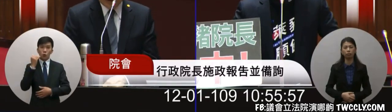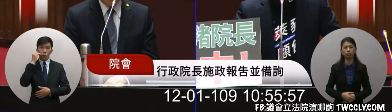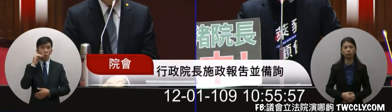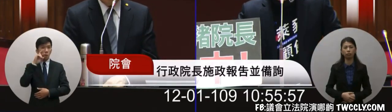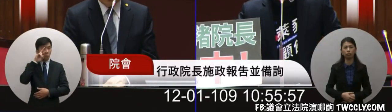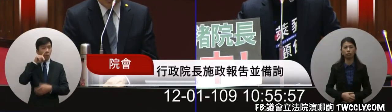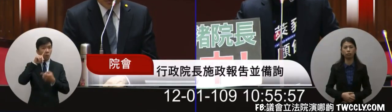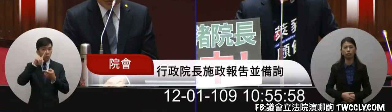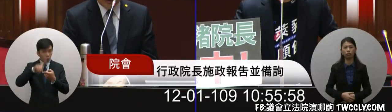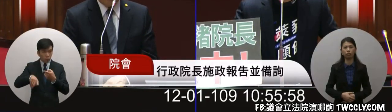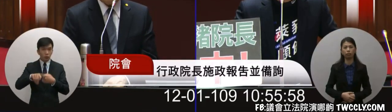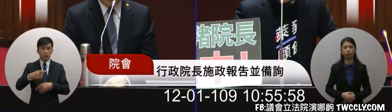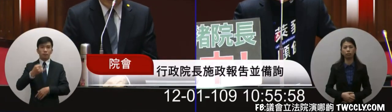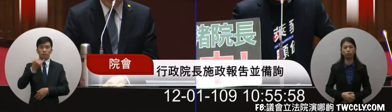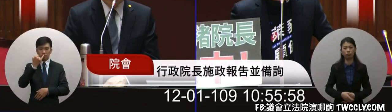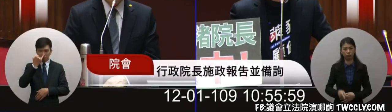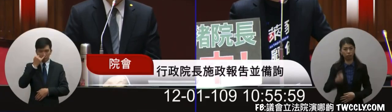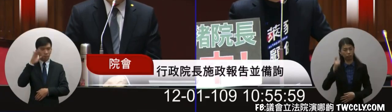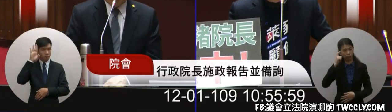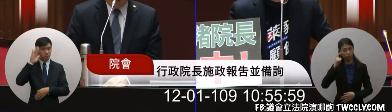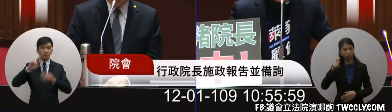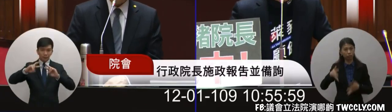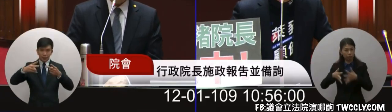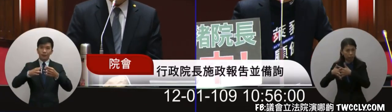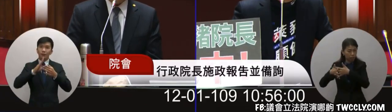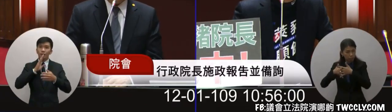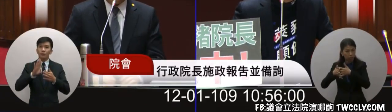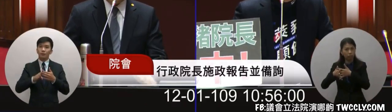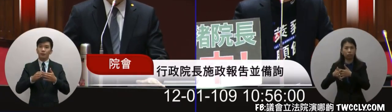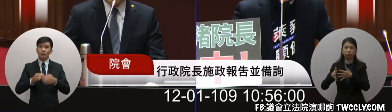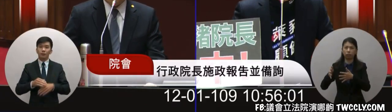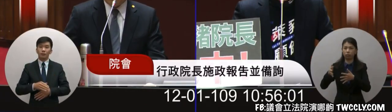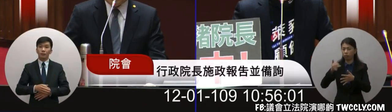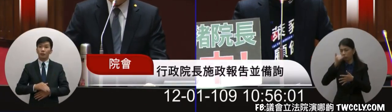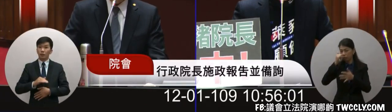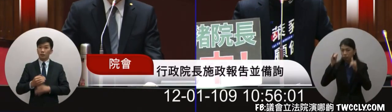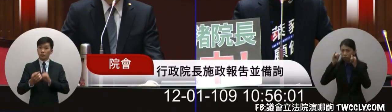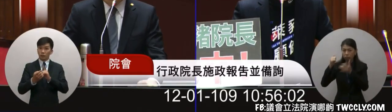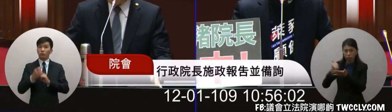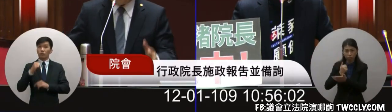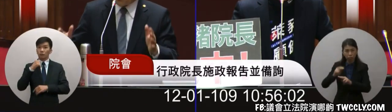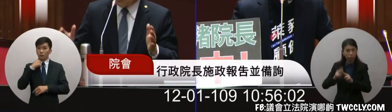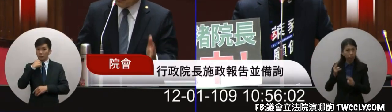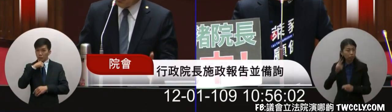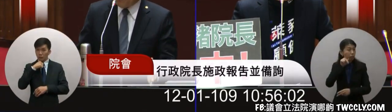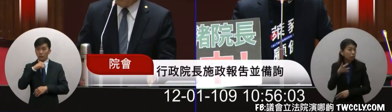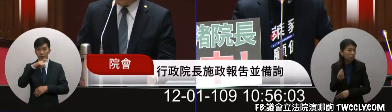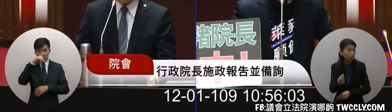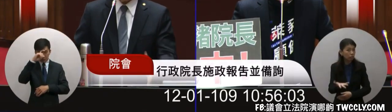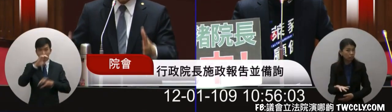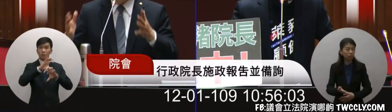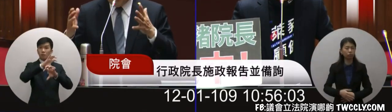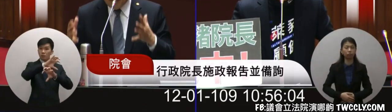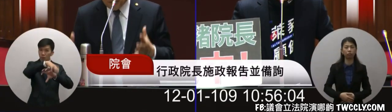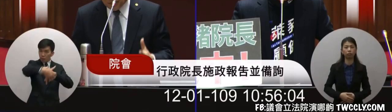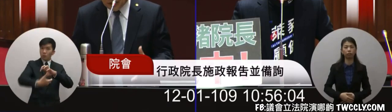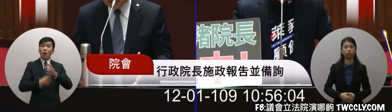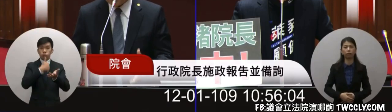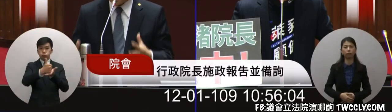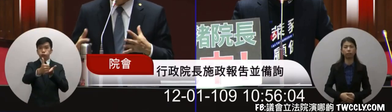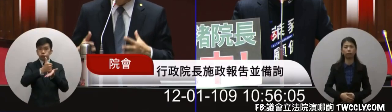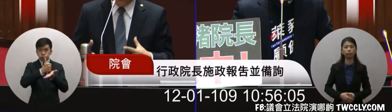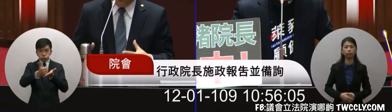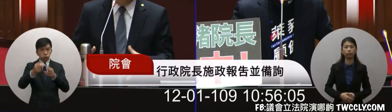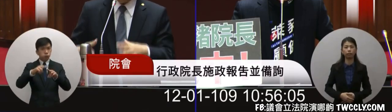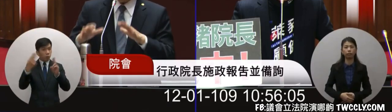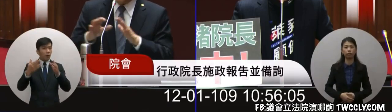要认，有过。 所以您认为现在开放收听猪肉没有错？ 对于台湾，因为要跟国际做贸易，所以我们不能